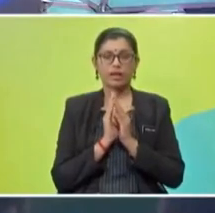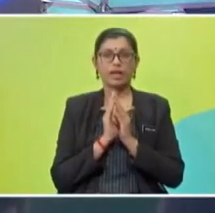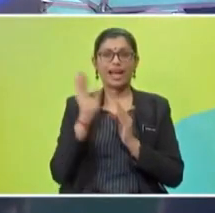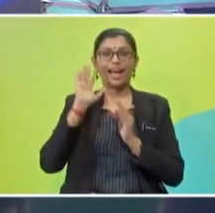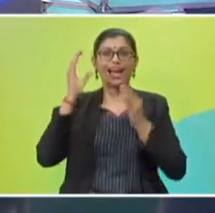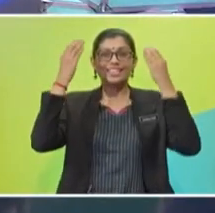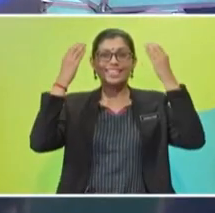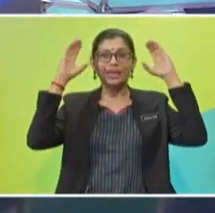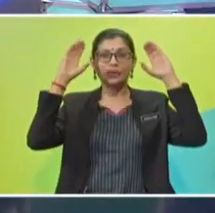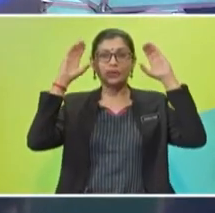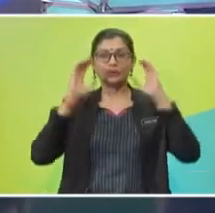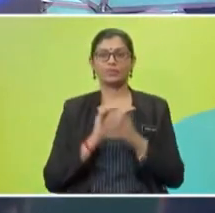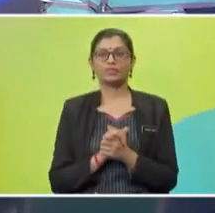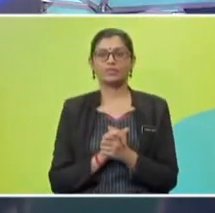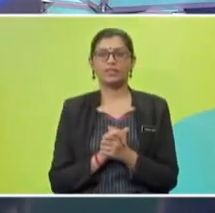hai